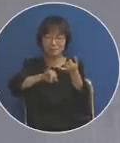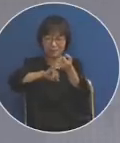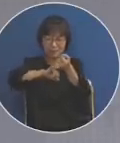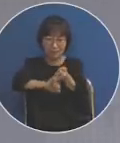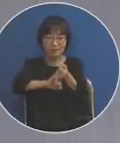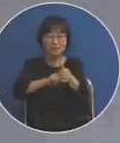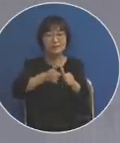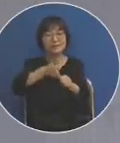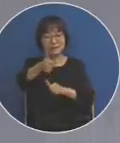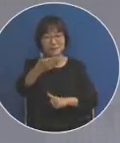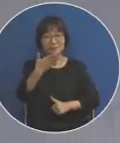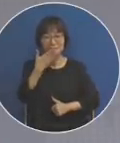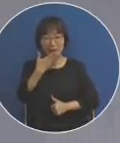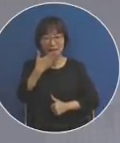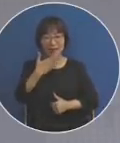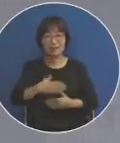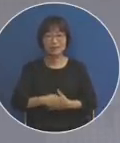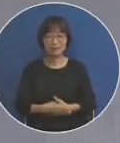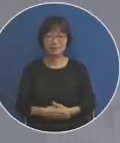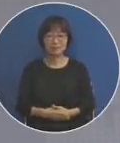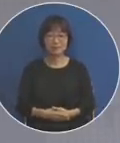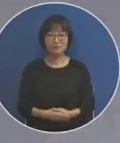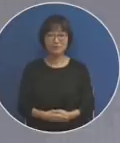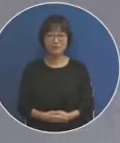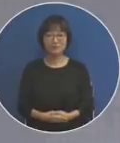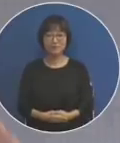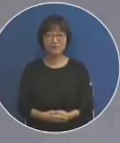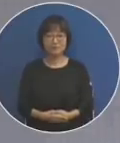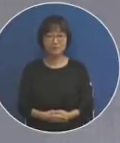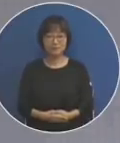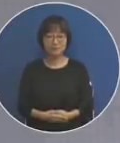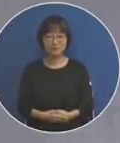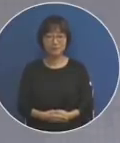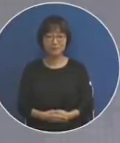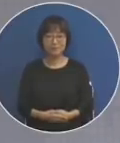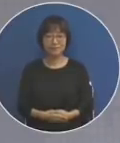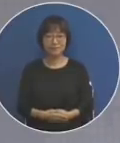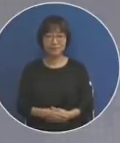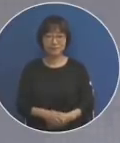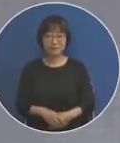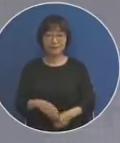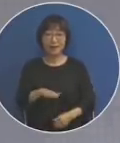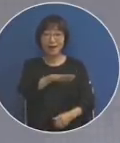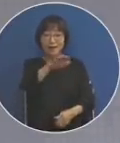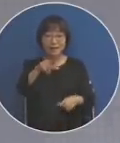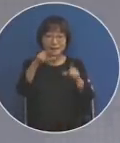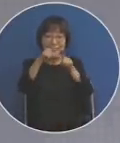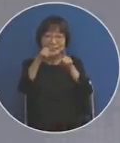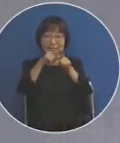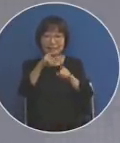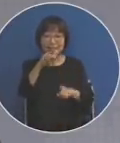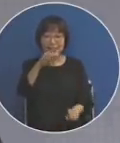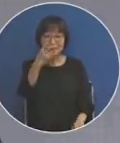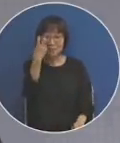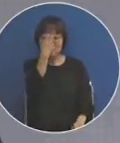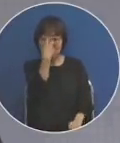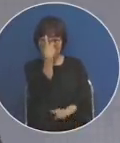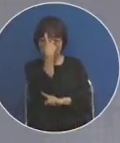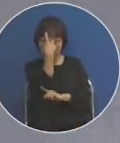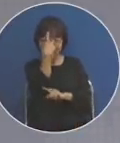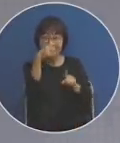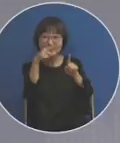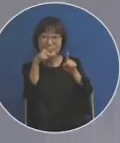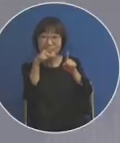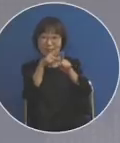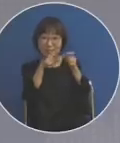this commission, absolutely you will be triumphant. 자, 그런데 여러분 파수꾼 하면 잘 아시죠? And so you know the word watchman.